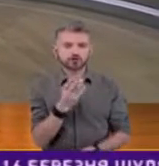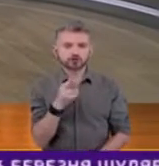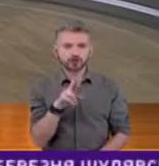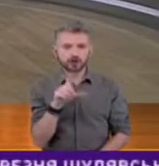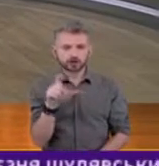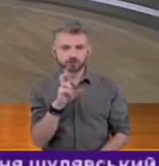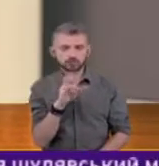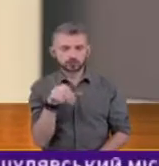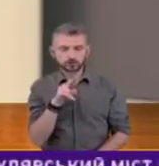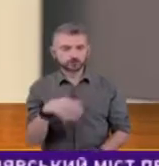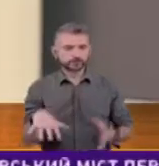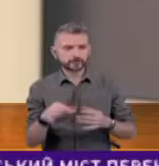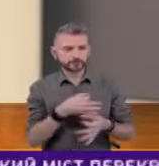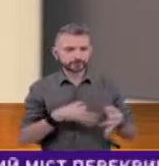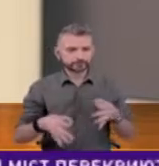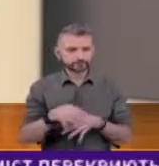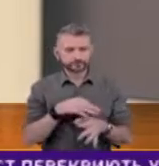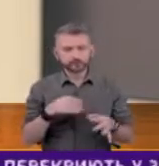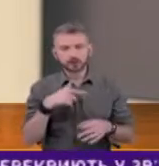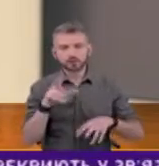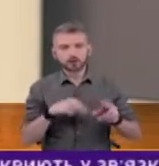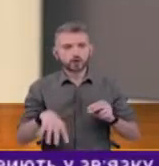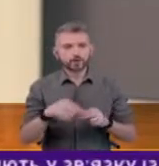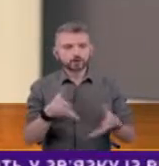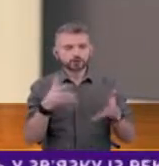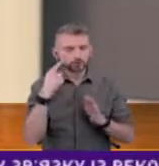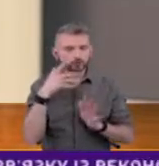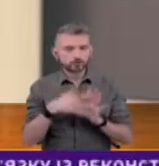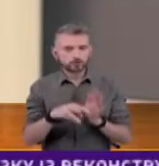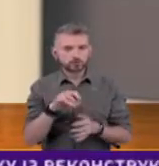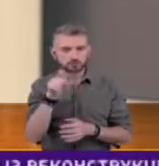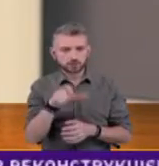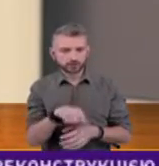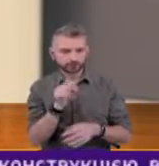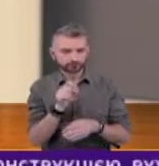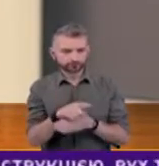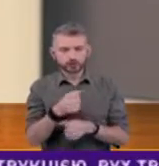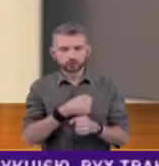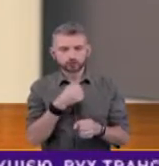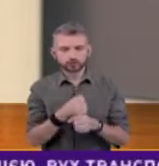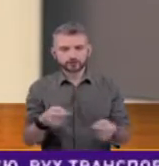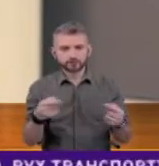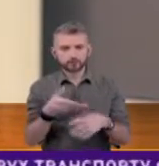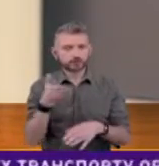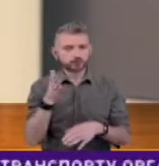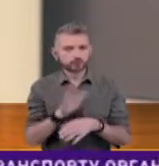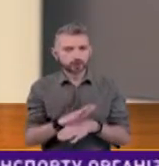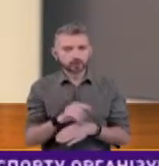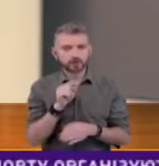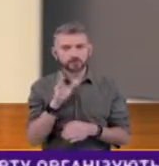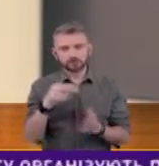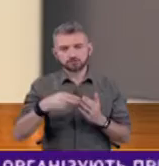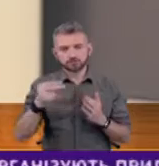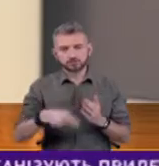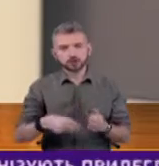ми провели розмову. Я сподіваюся, що всі чітко зрозуміли, що пан мер дав чітке доручення розробити відповідне розпорядження, він його